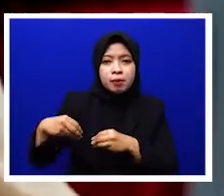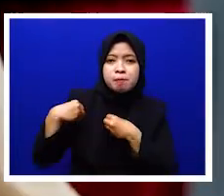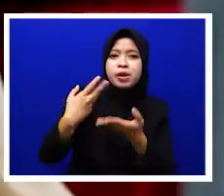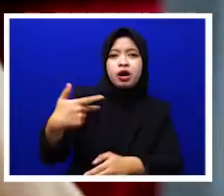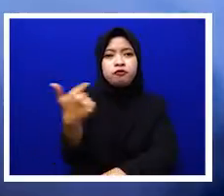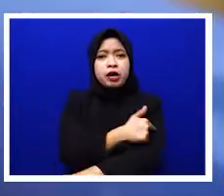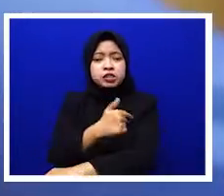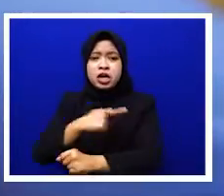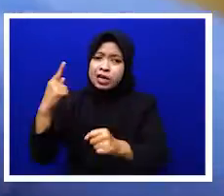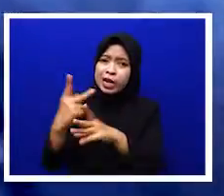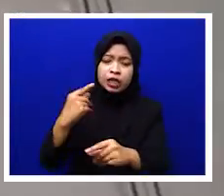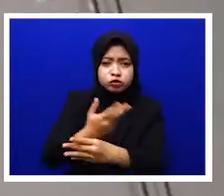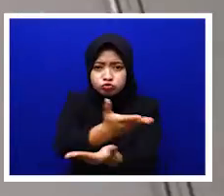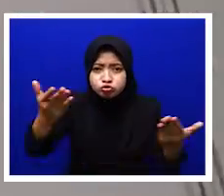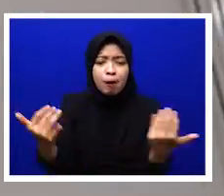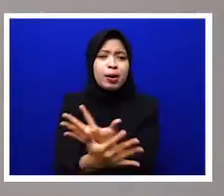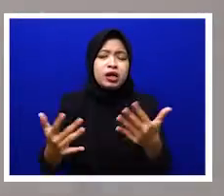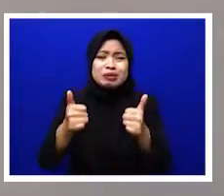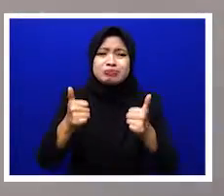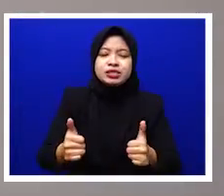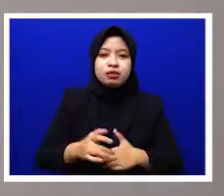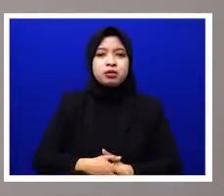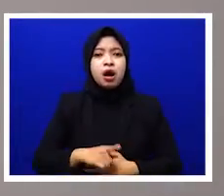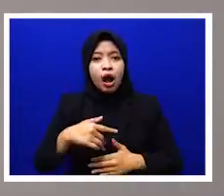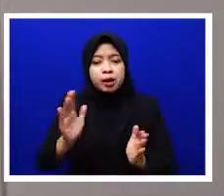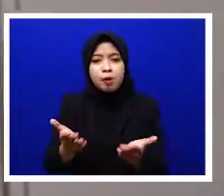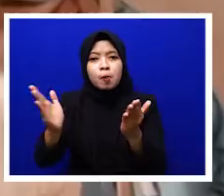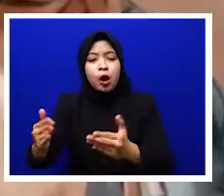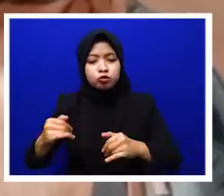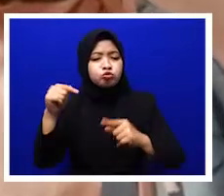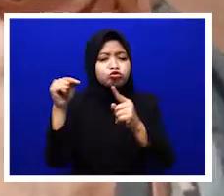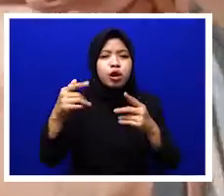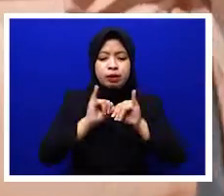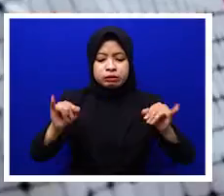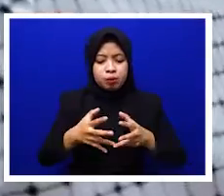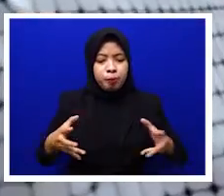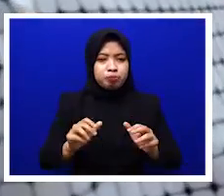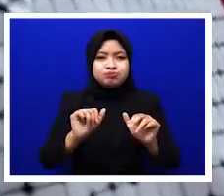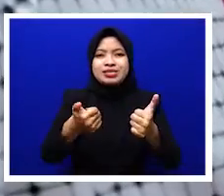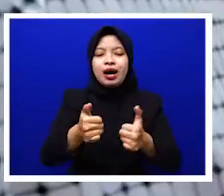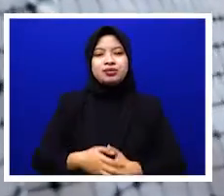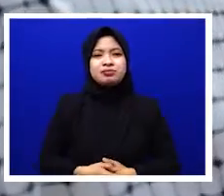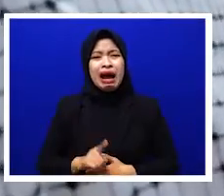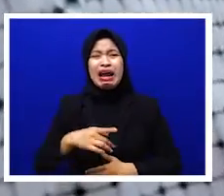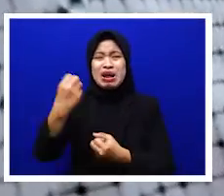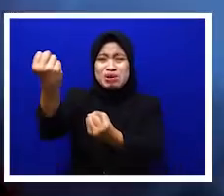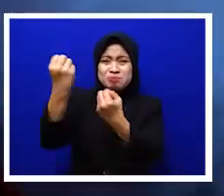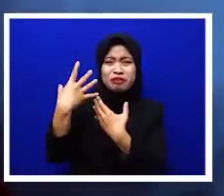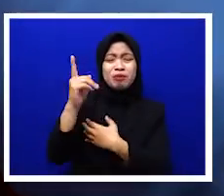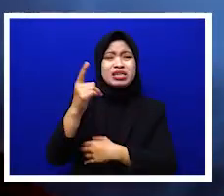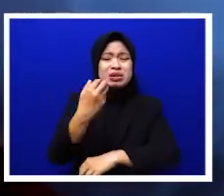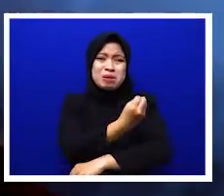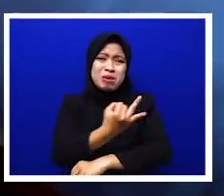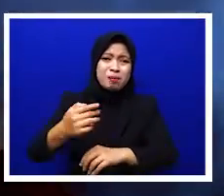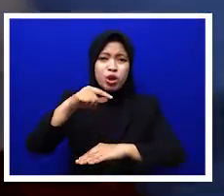vaksinasi COVID-19 secara gratis bagi masyarakat dengan tujuan membangun kekebalan komunitas. Belum lama ini beredar di